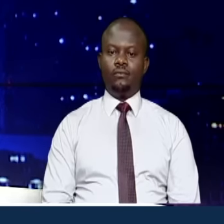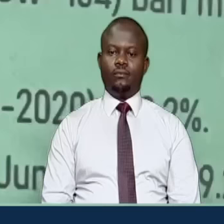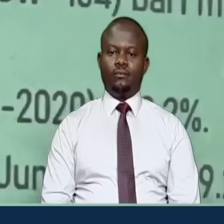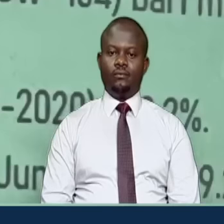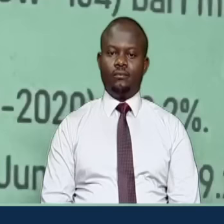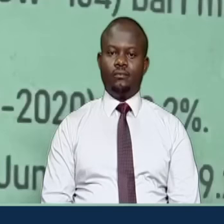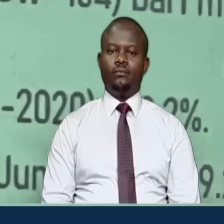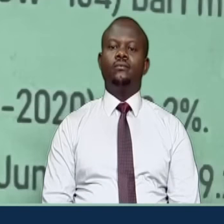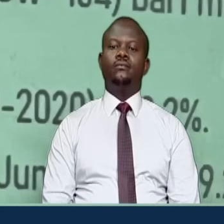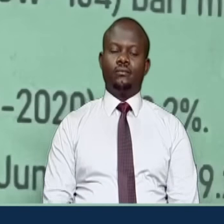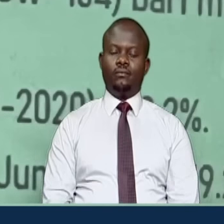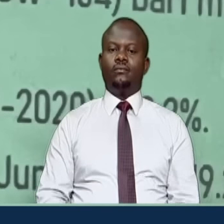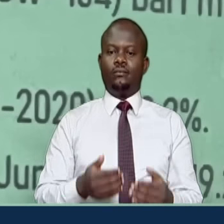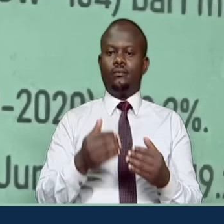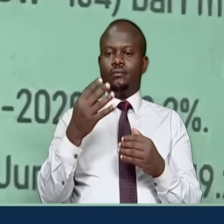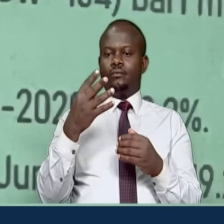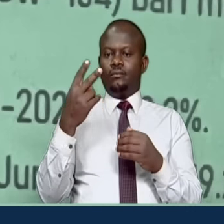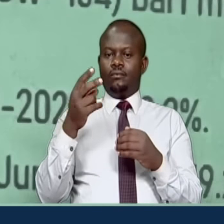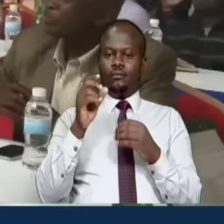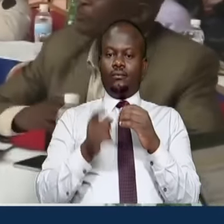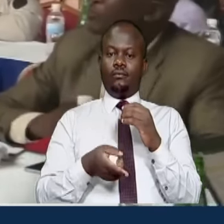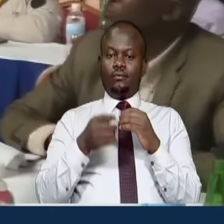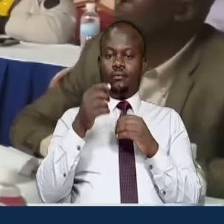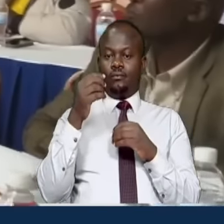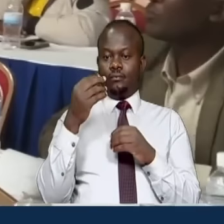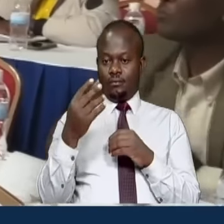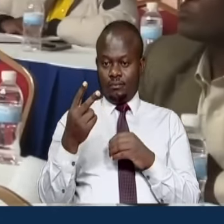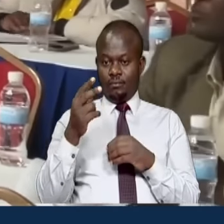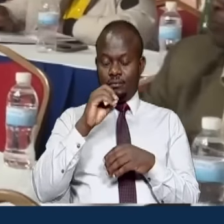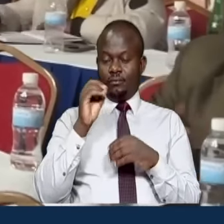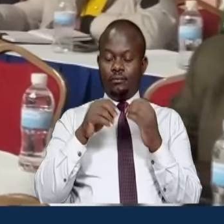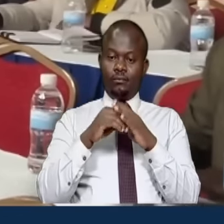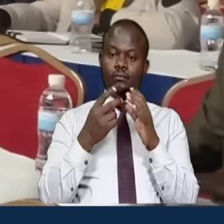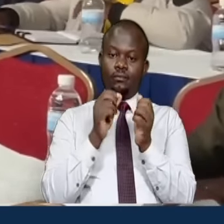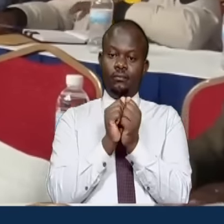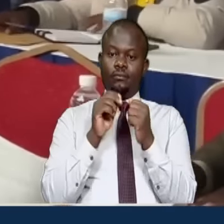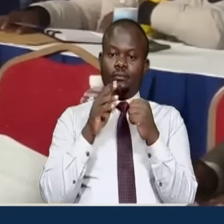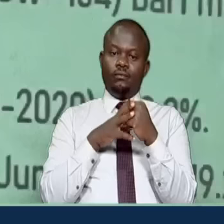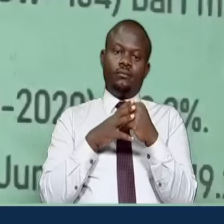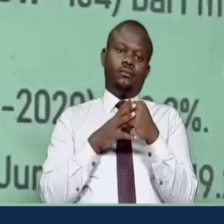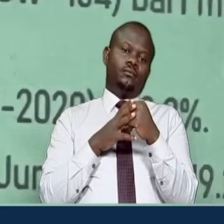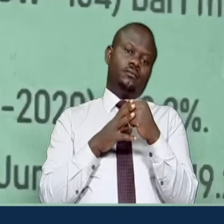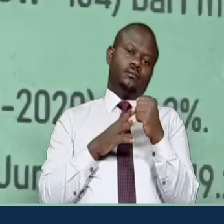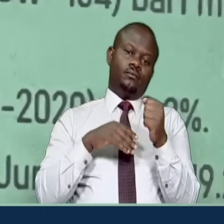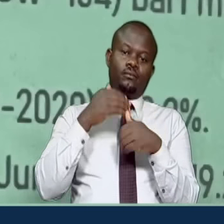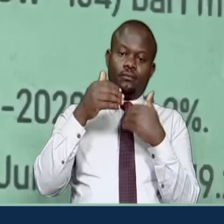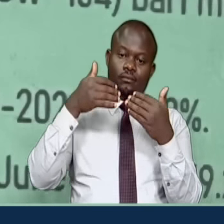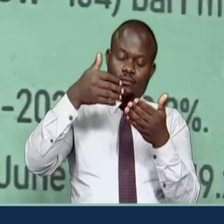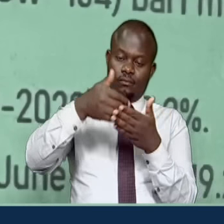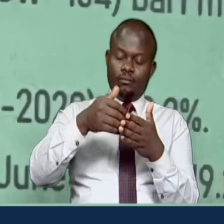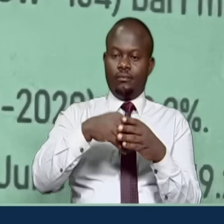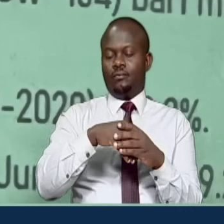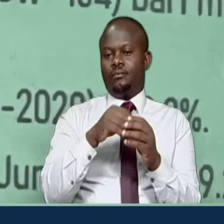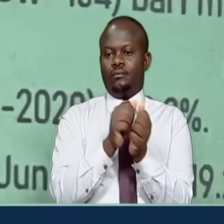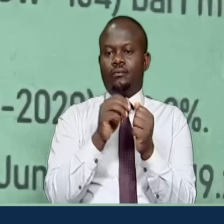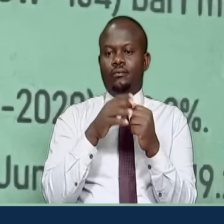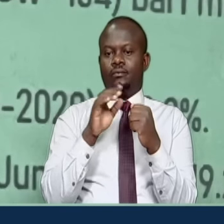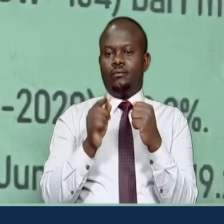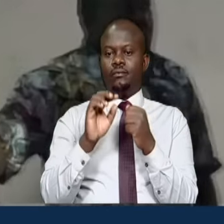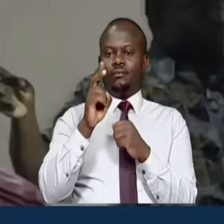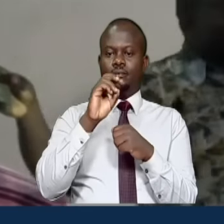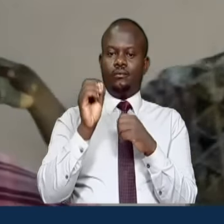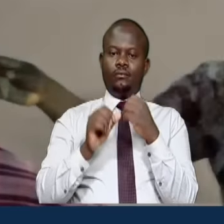Kuva ku bana 42 n'ibice 20% bari mu mirire mibi muri 2019, bakamanuka bakagera kuri 19 n'ibice